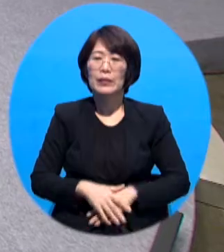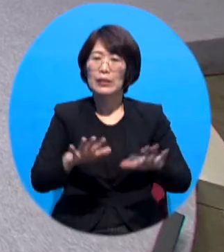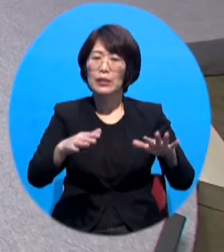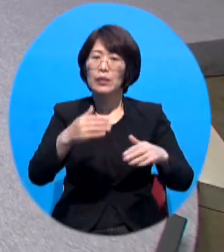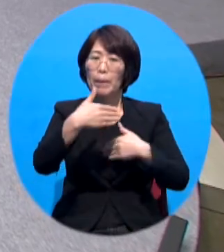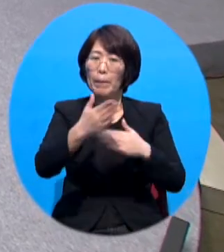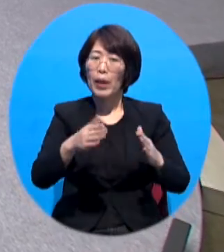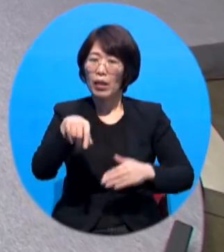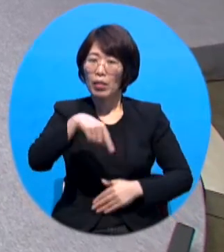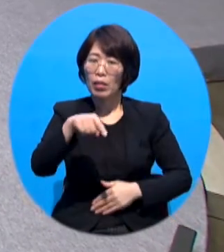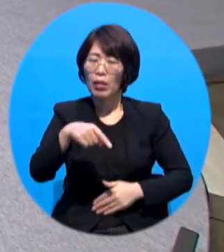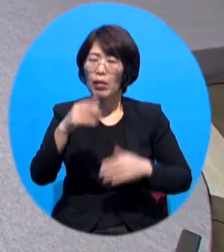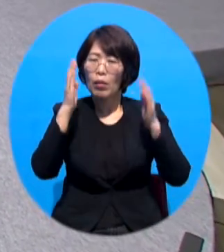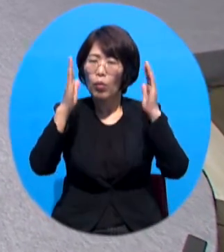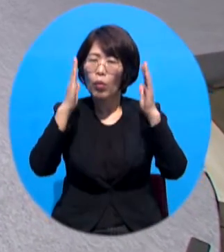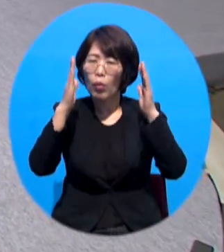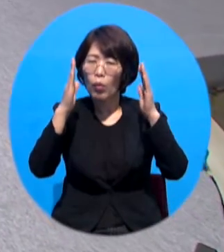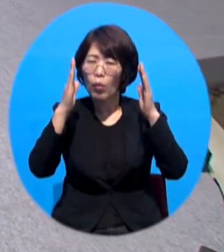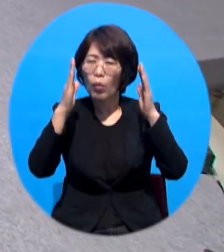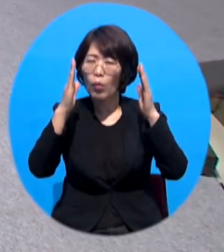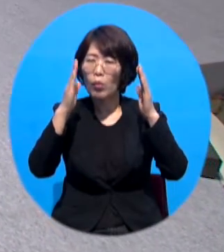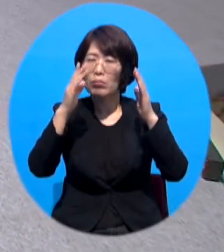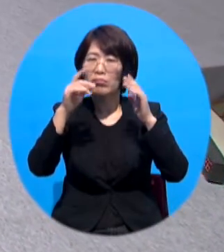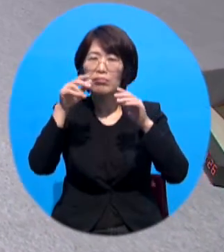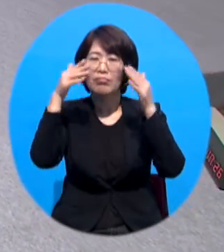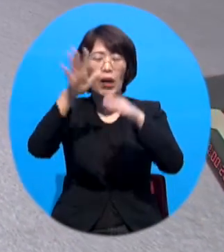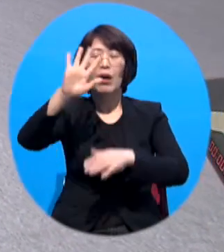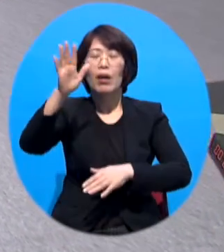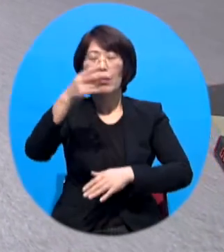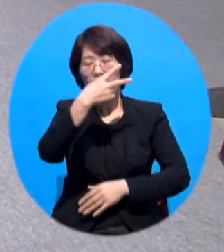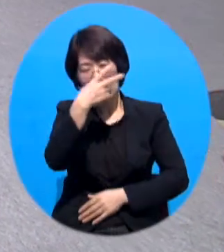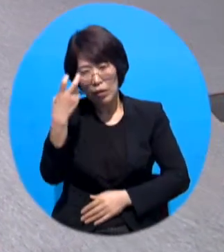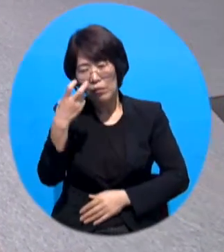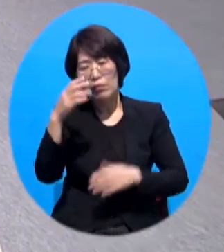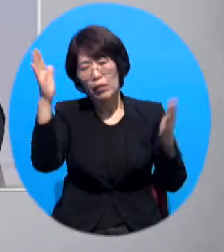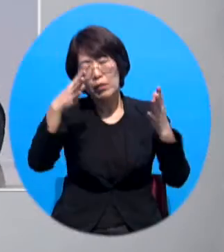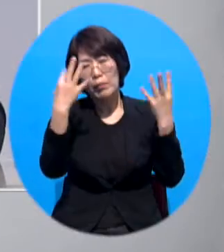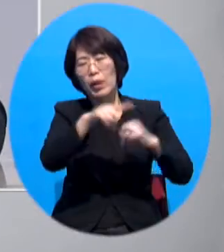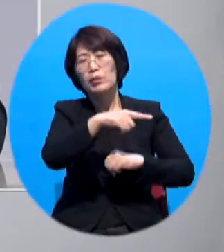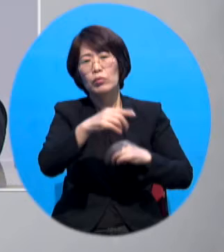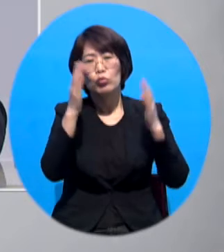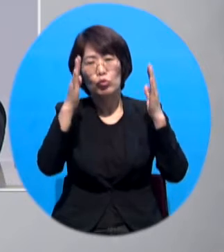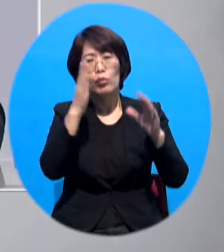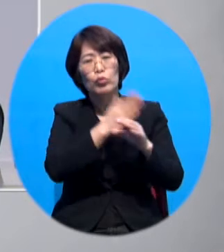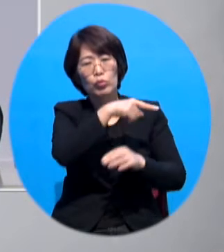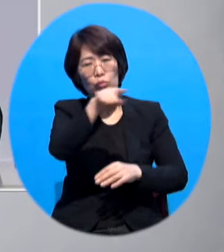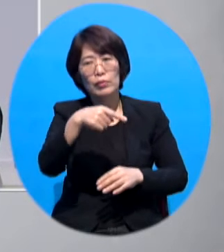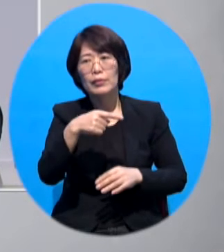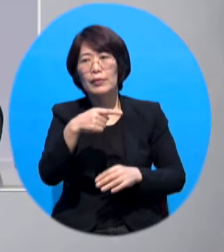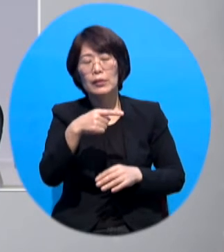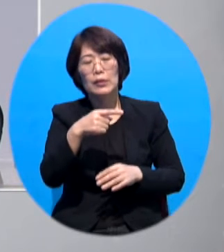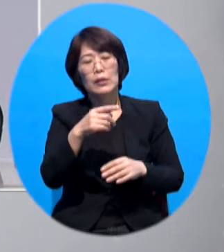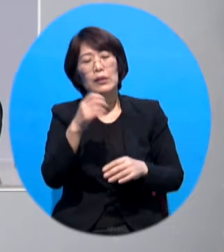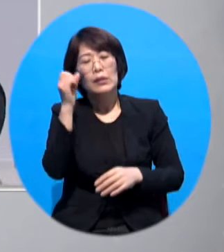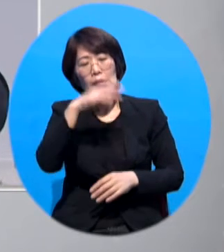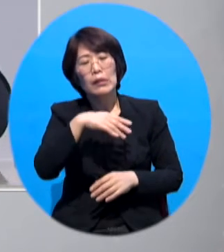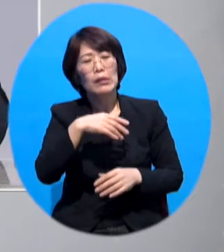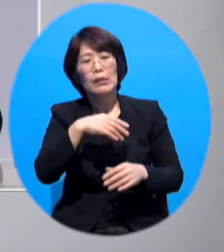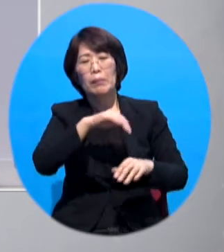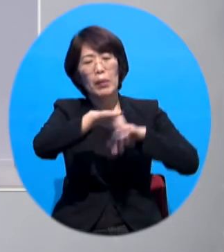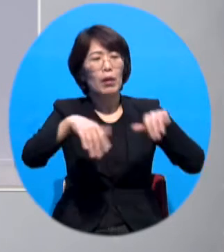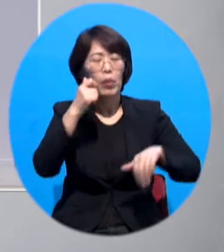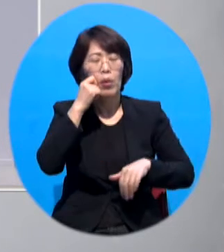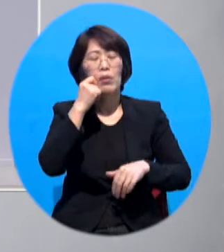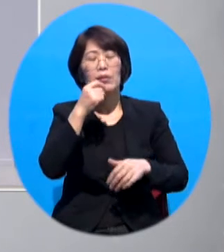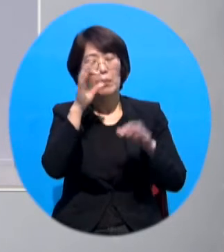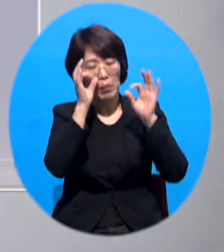교실에서 수업시간에 엎드려 자는 학생들을 많이 볼 수 있습니다 정말 수 없죠 게 그런 아이들을 바라만 볼 수 밖에 없는 선생님들은